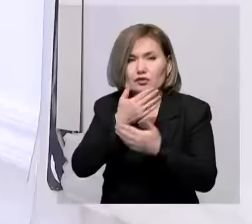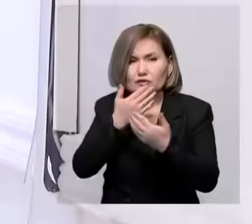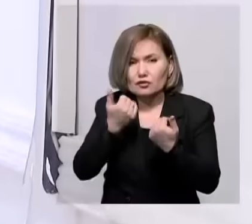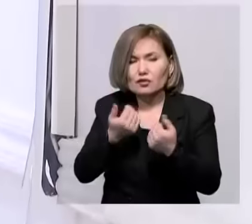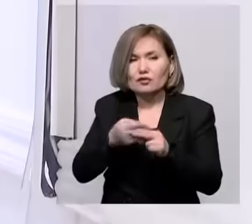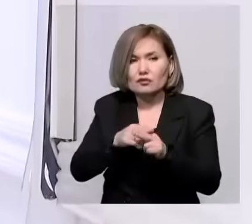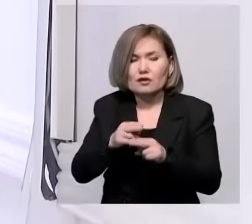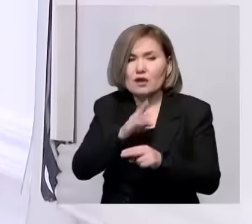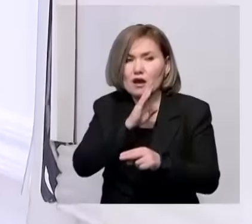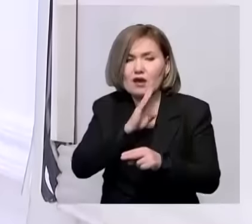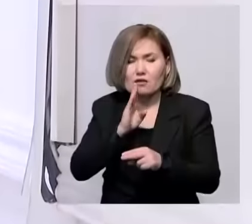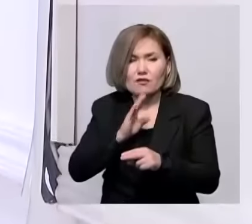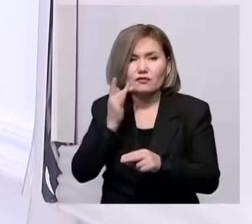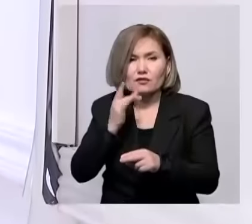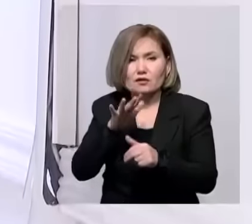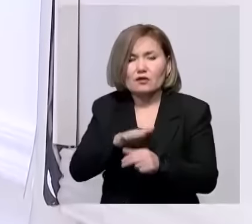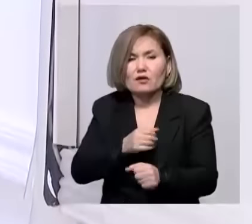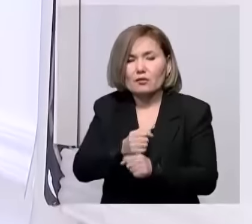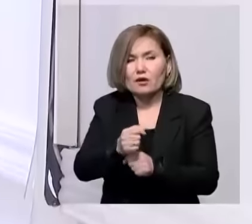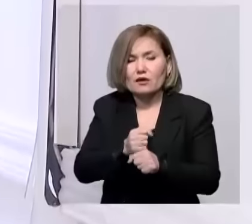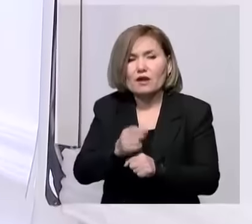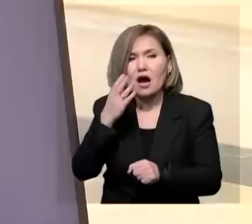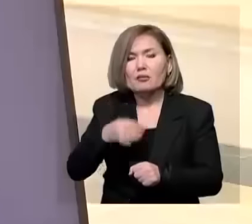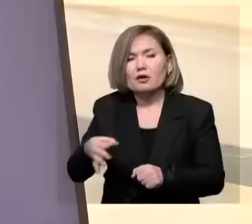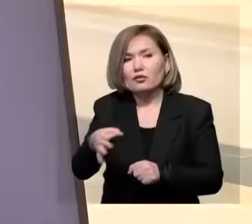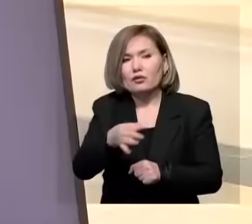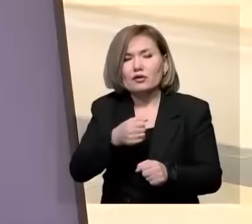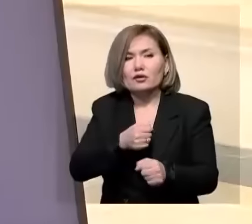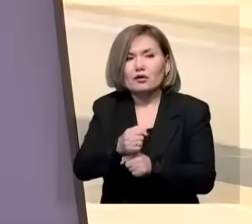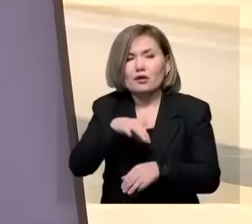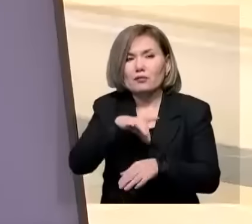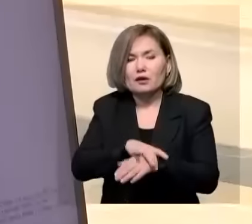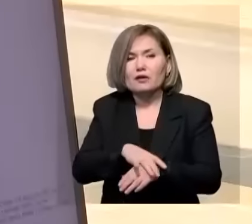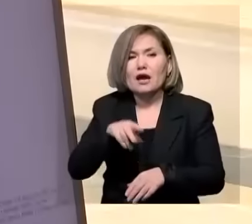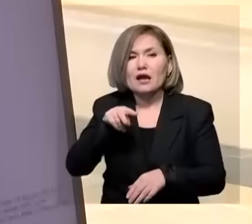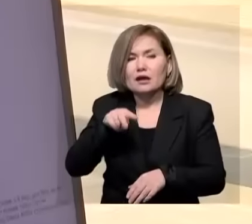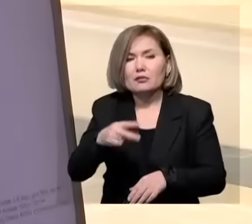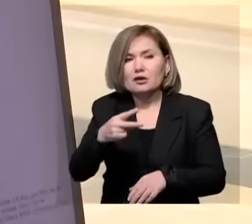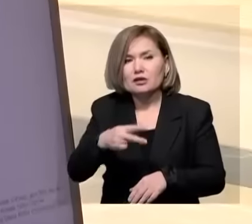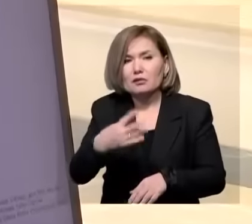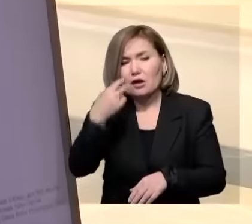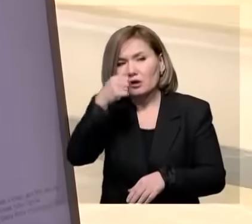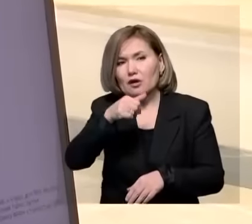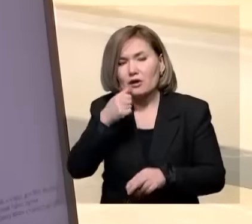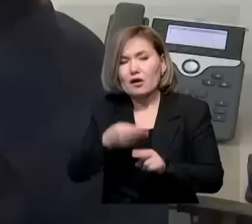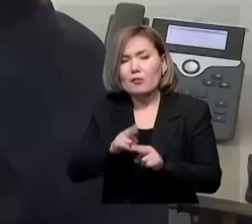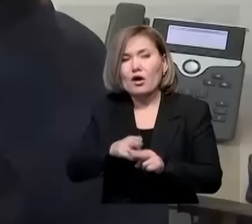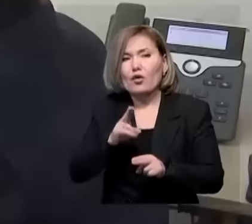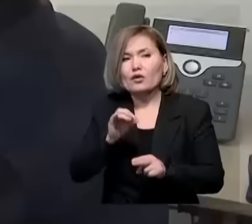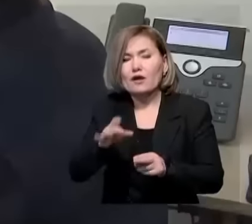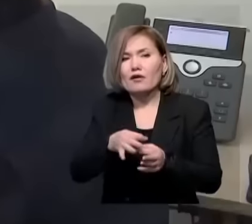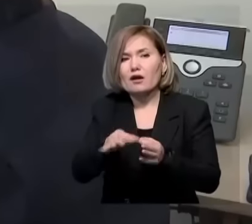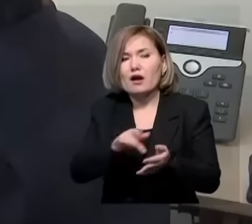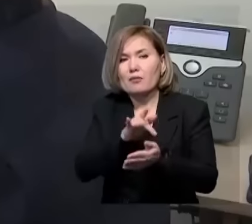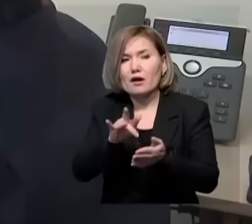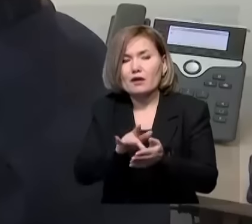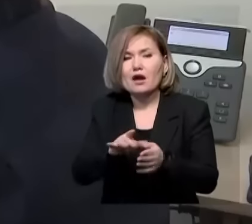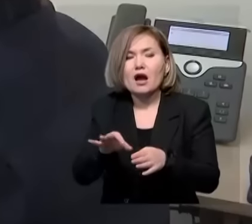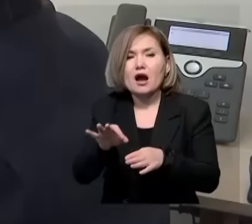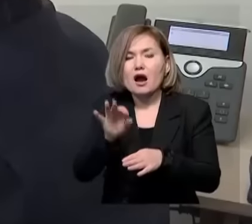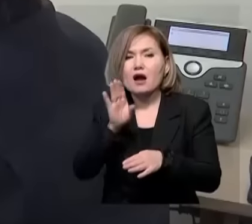келеді. Алматы облысында тұрмыстық зорлық фактілері азаймай тұр. Жыл басынан бері Қонаев қаласының өзінде әйелдерге күш көрсету